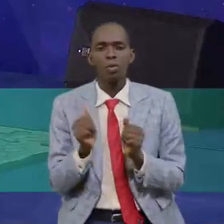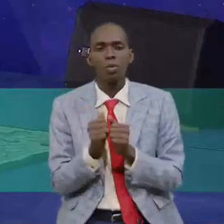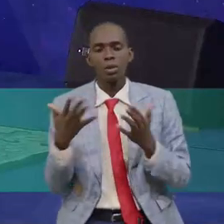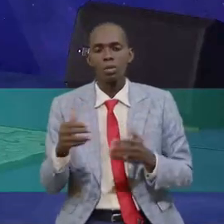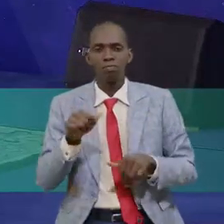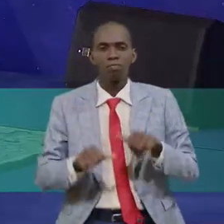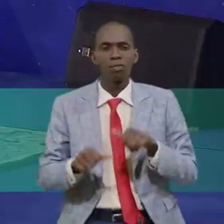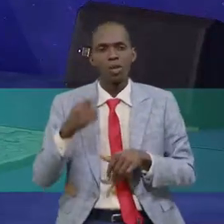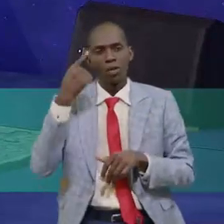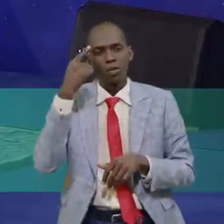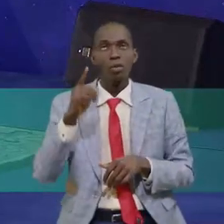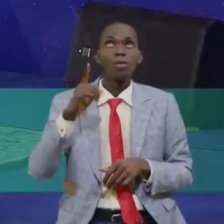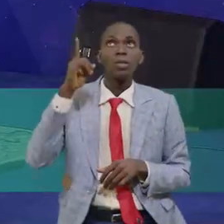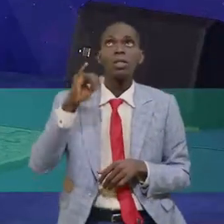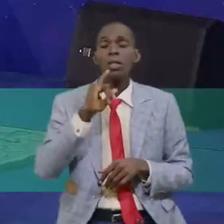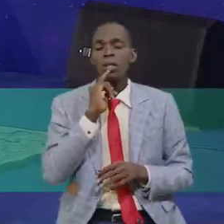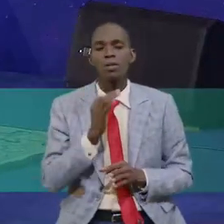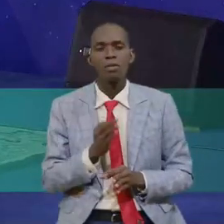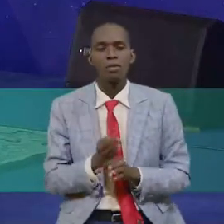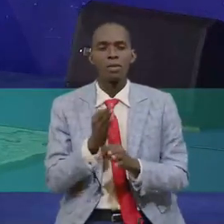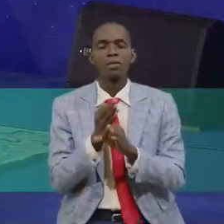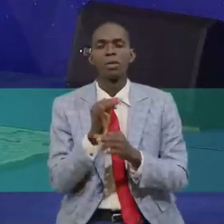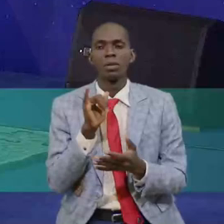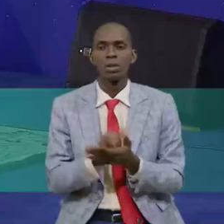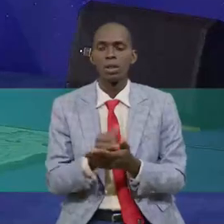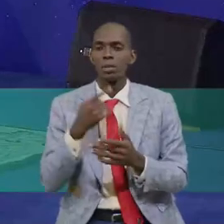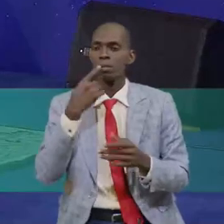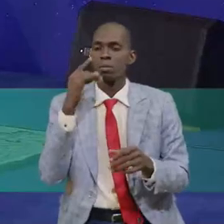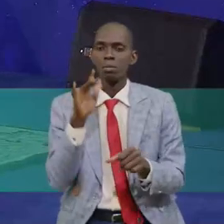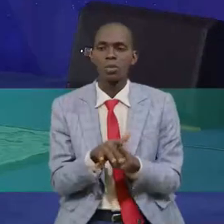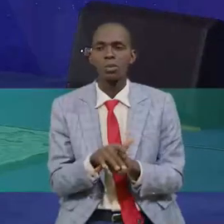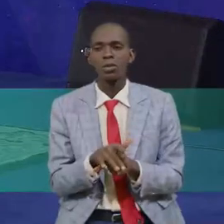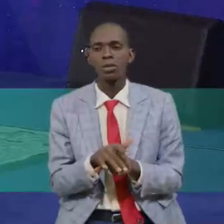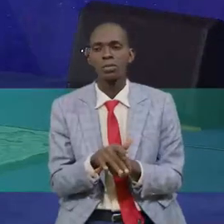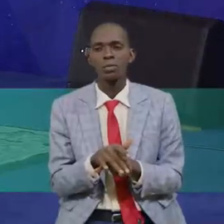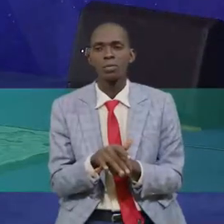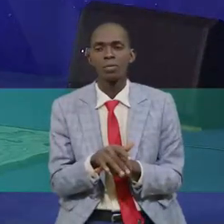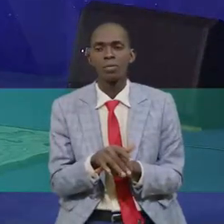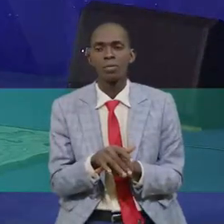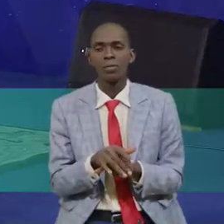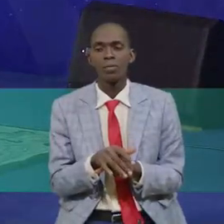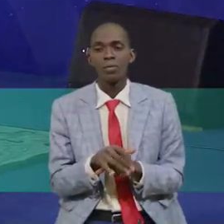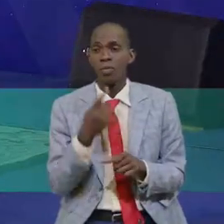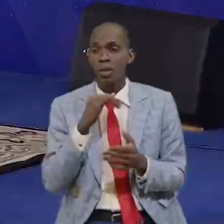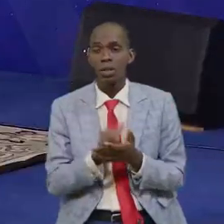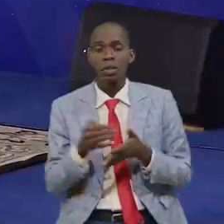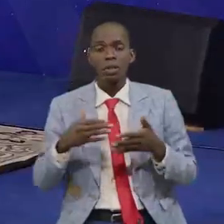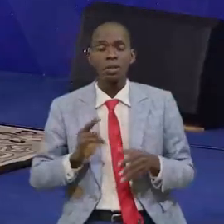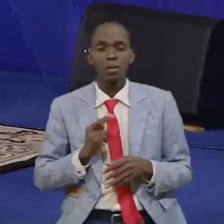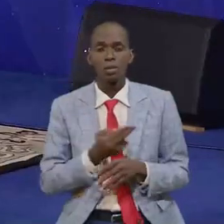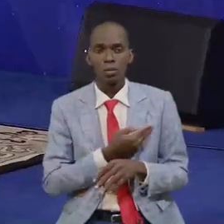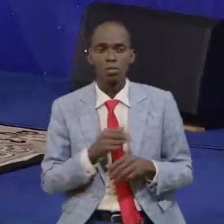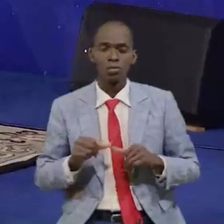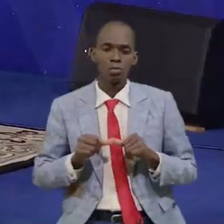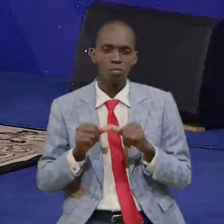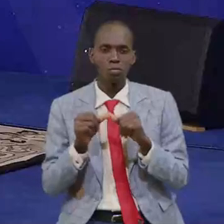douter, car celui qui a fait la promesse est fidèle. Il dit, retenons fermement